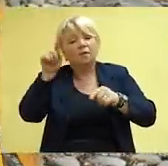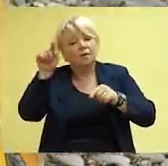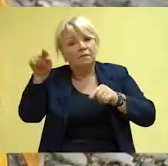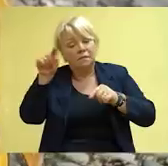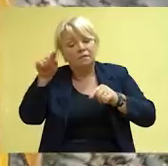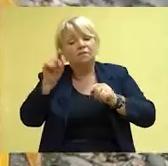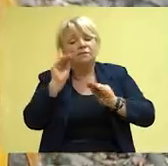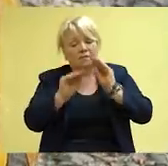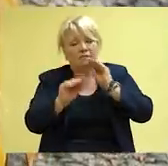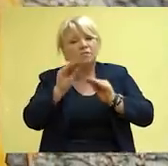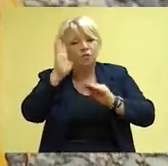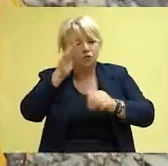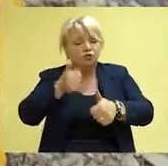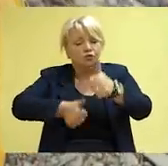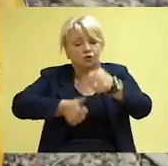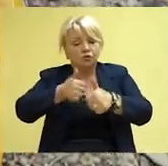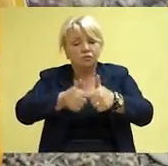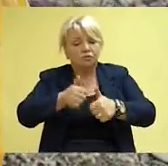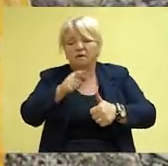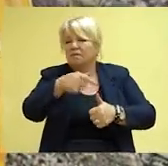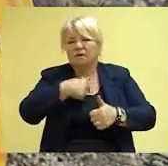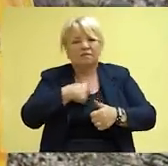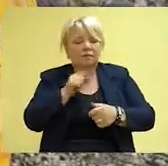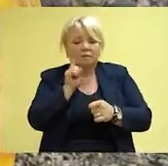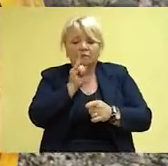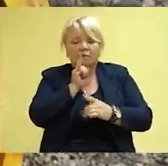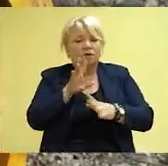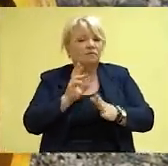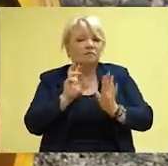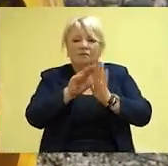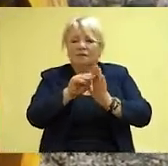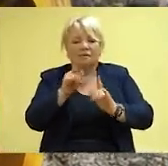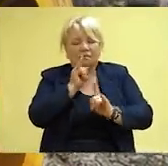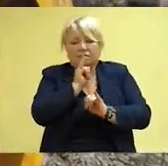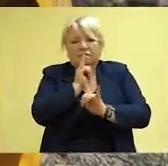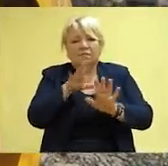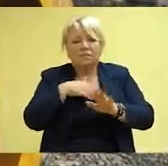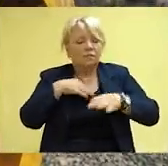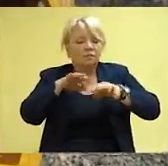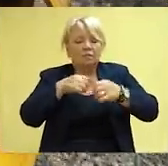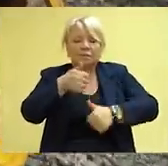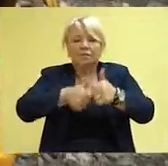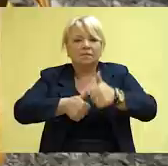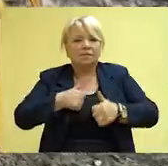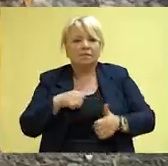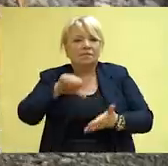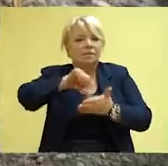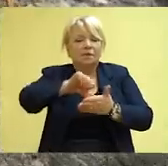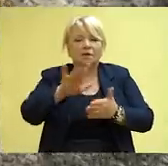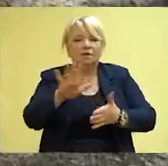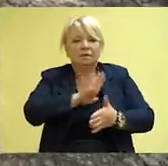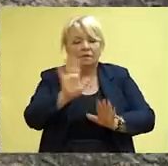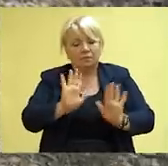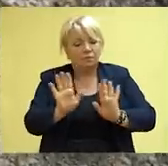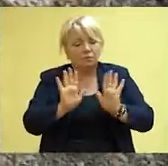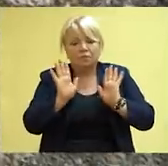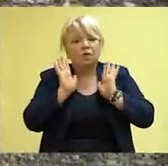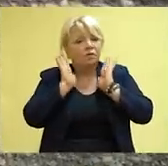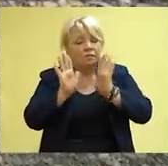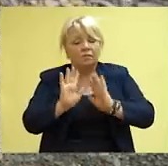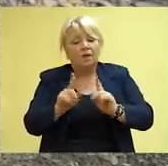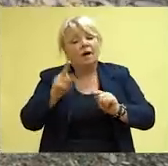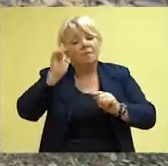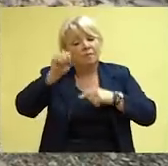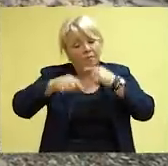ეტაპი ისეთი შეჯიბრი ტარდება, იქ არ გამოვალ და არ შეიძლება იქ რომ გამოვიდო. 2022 წლის ახალ